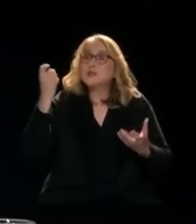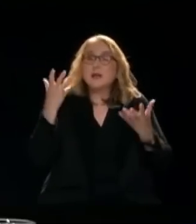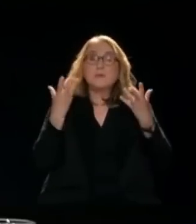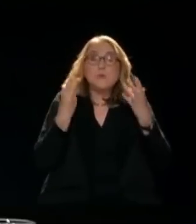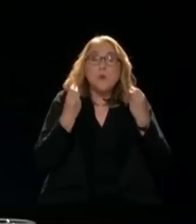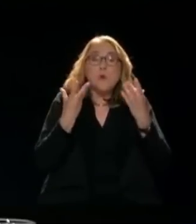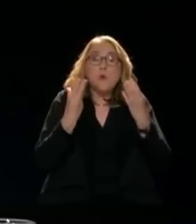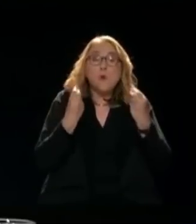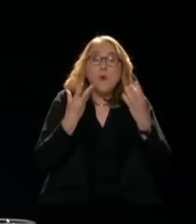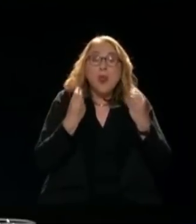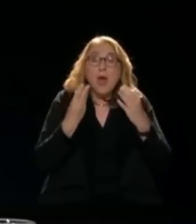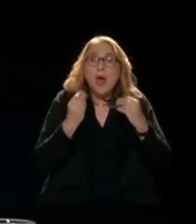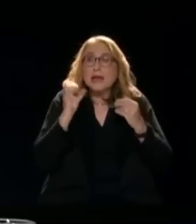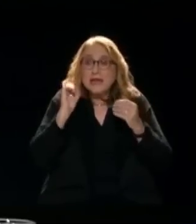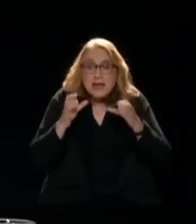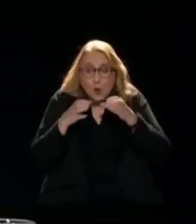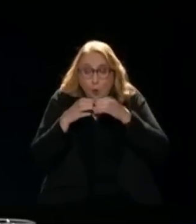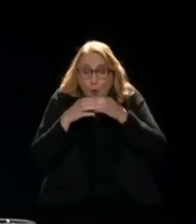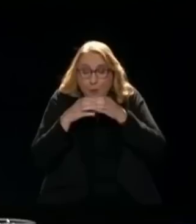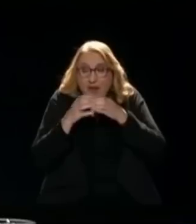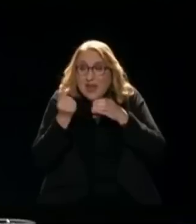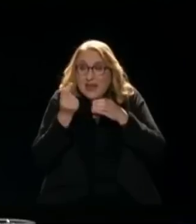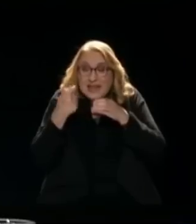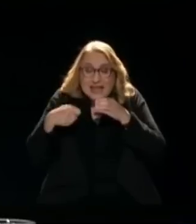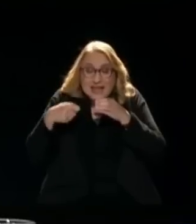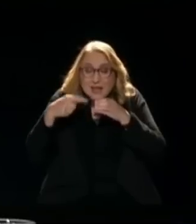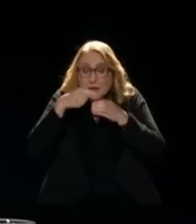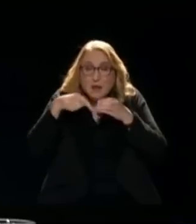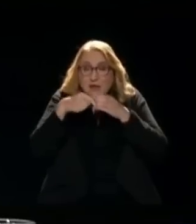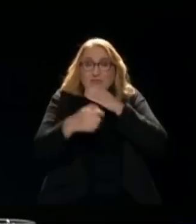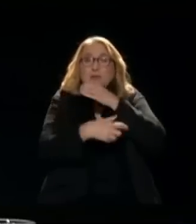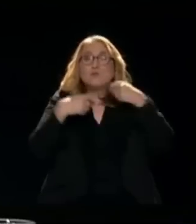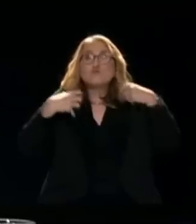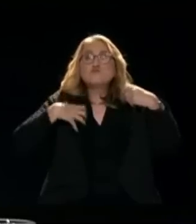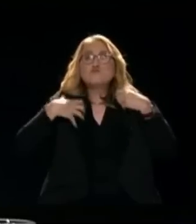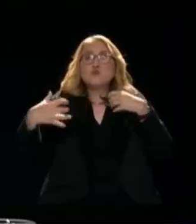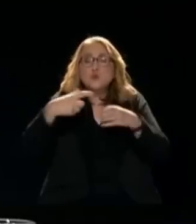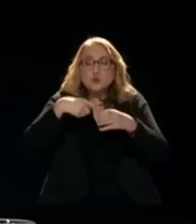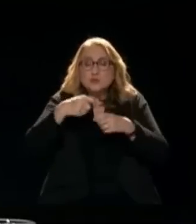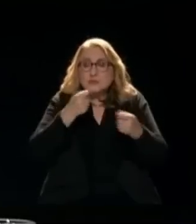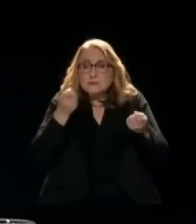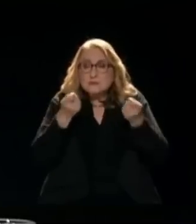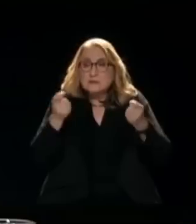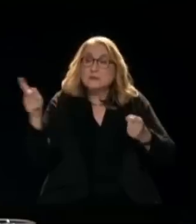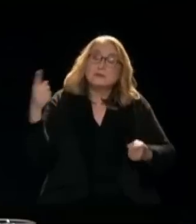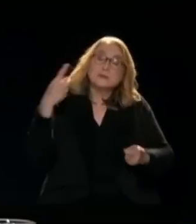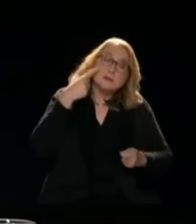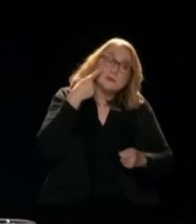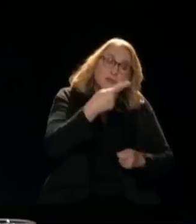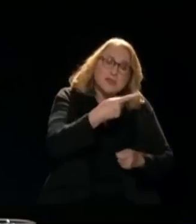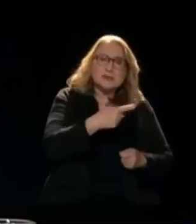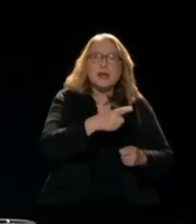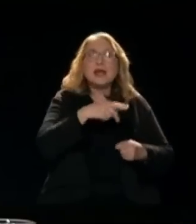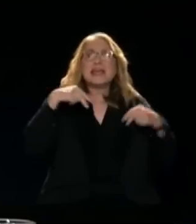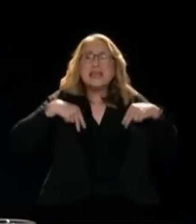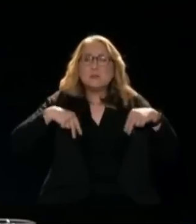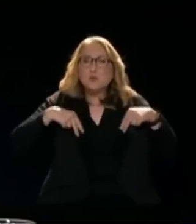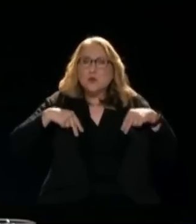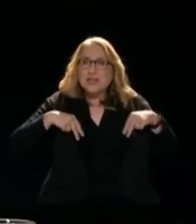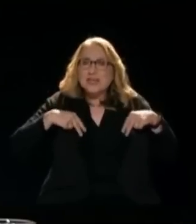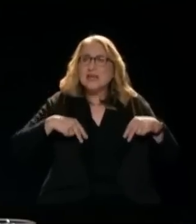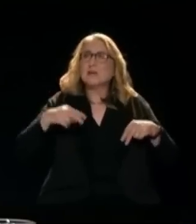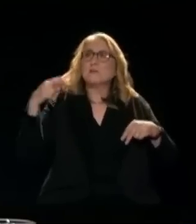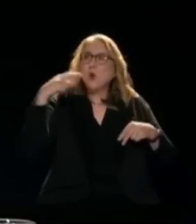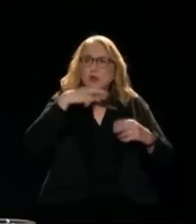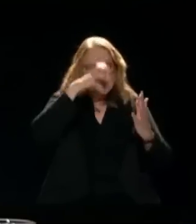εκεί. Και βεβαίως, κοιτάξτε, δείτε τα πόθεν έσχεση των πολιτικών, ιδιαίτερα των υπουργών. Δείτε τα ομόλογα που έχουν αγοράσει